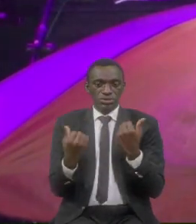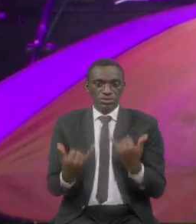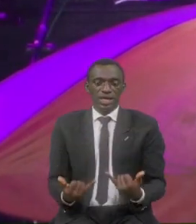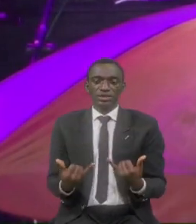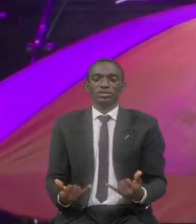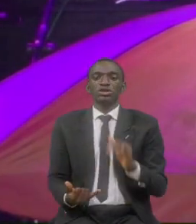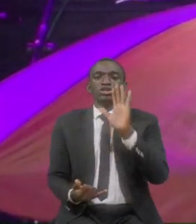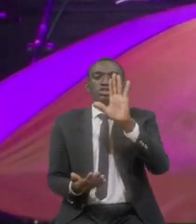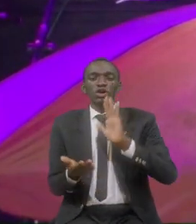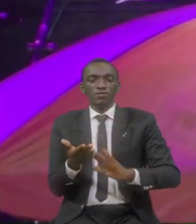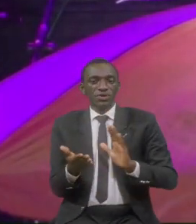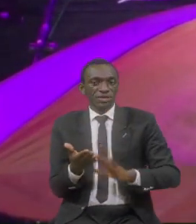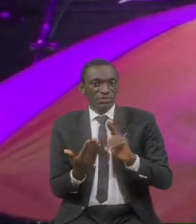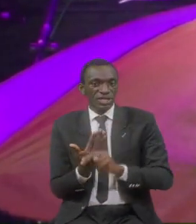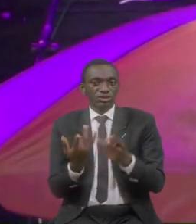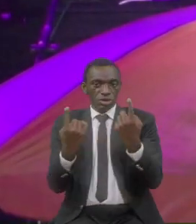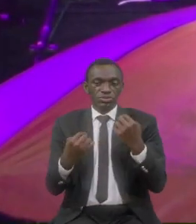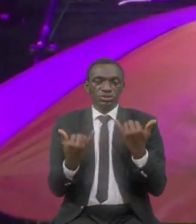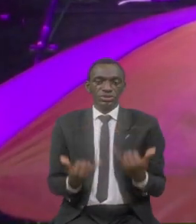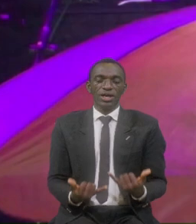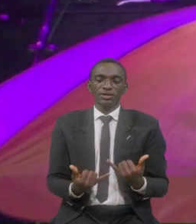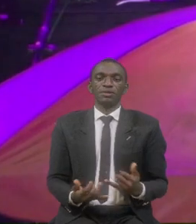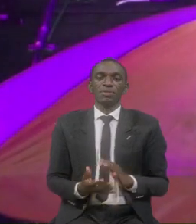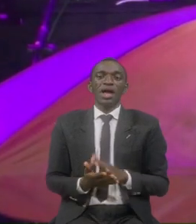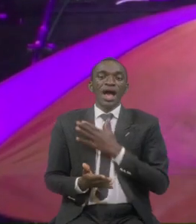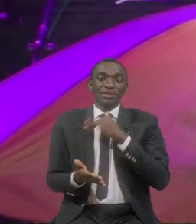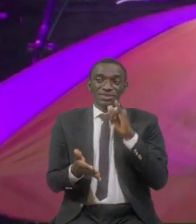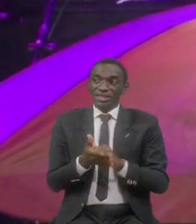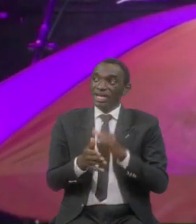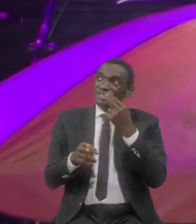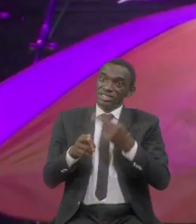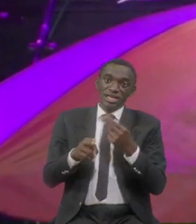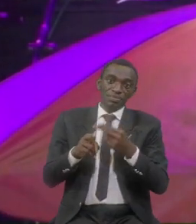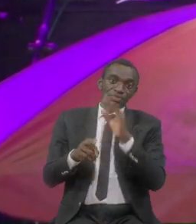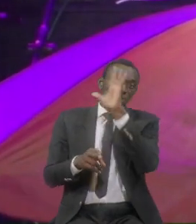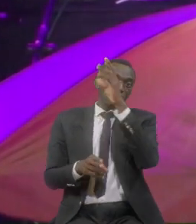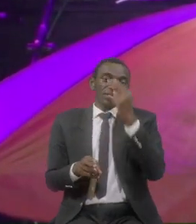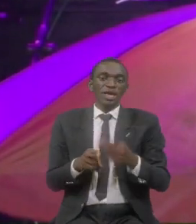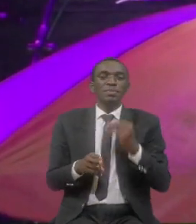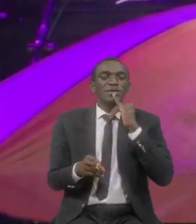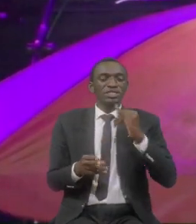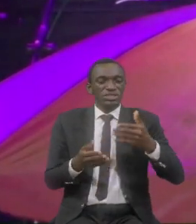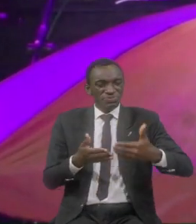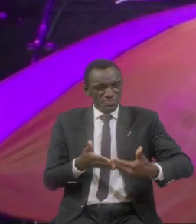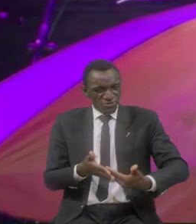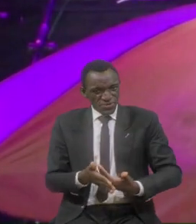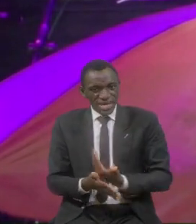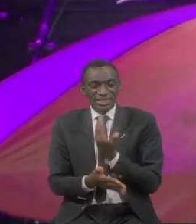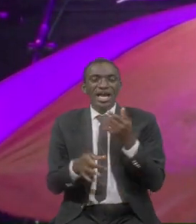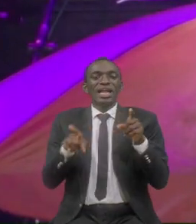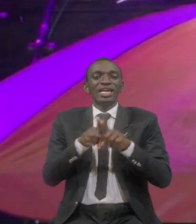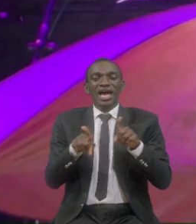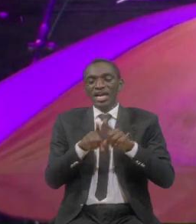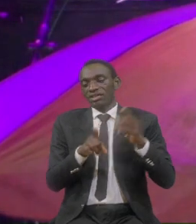comes tonight. That name is still as fresh as at that time.